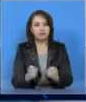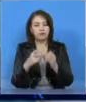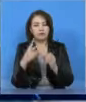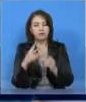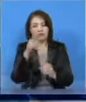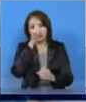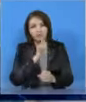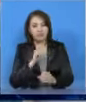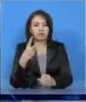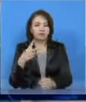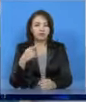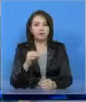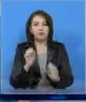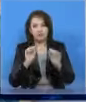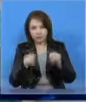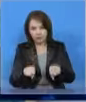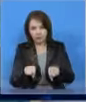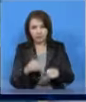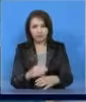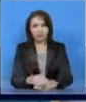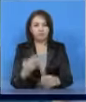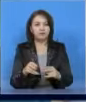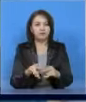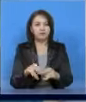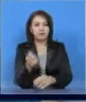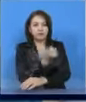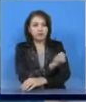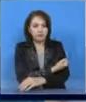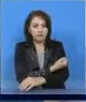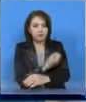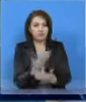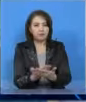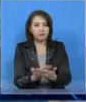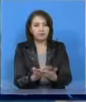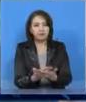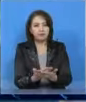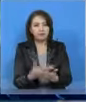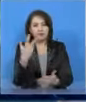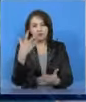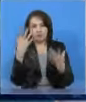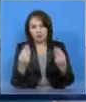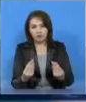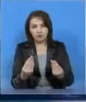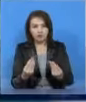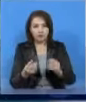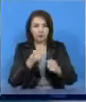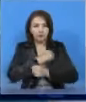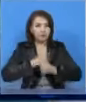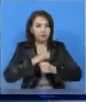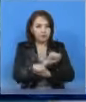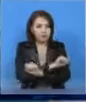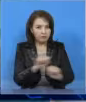21 жылға дейін срок болыңыз, иә? Осын сізге саламын. 3 күн бойы баняға түсуге